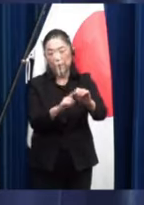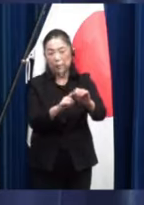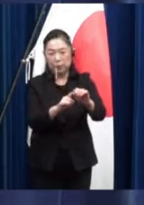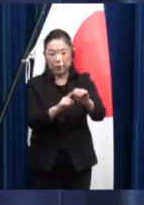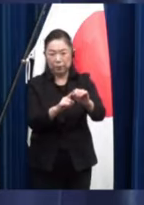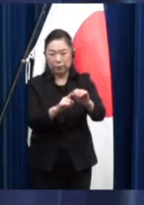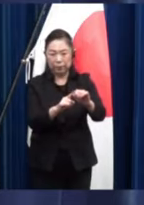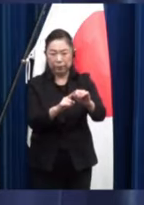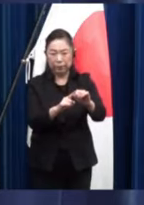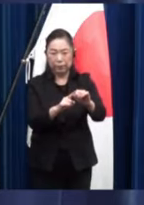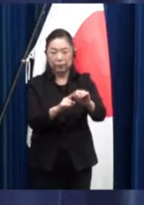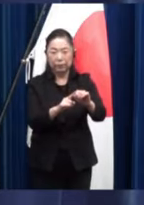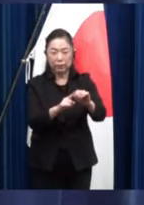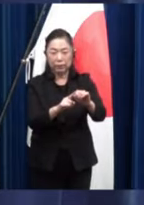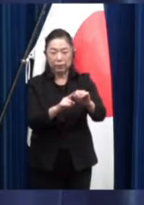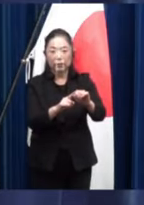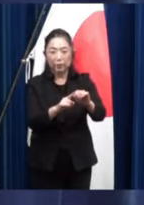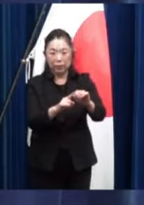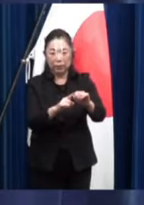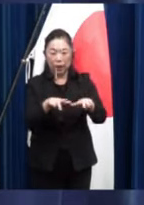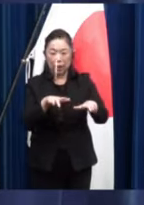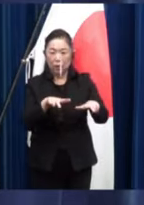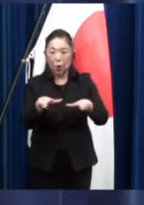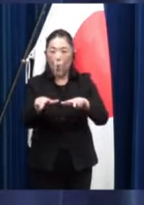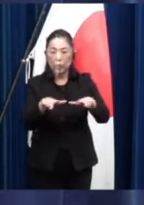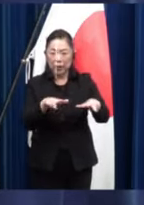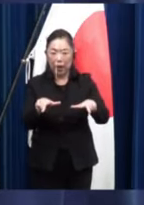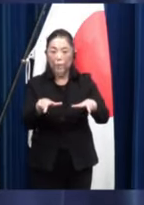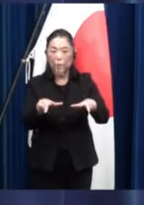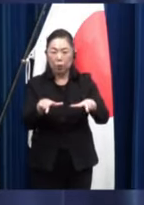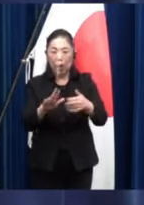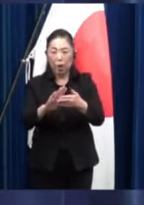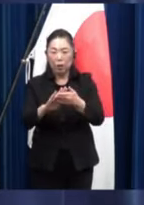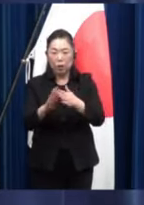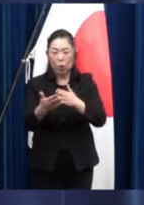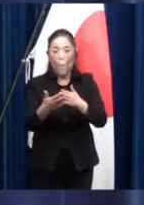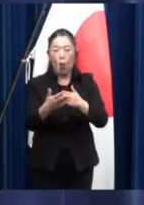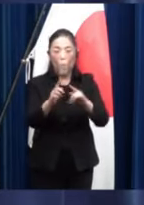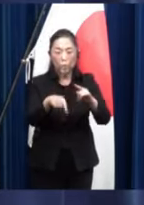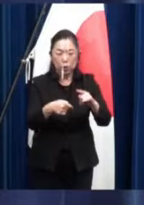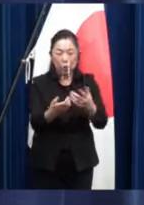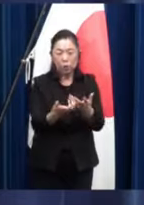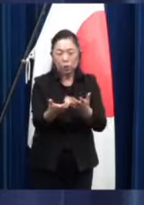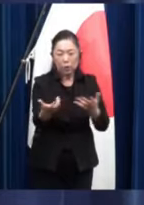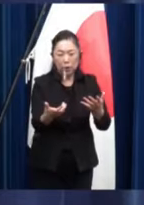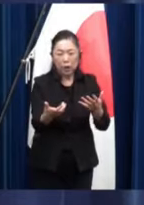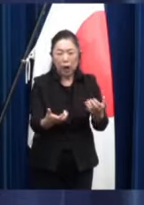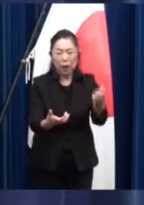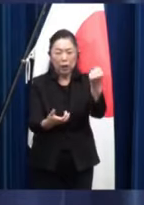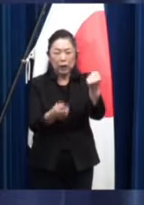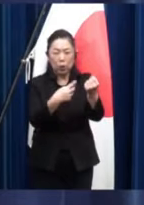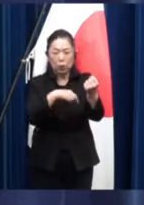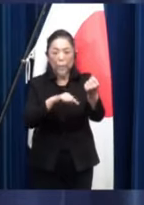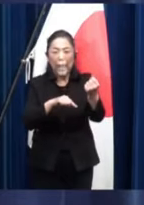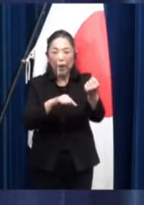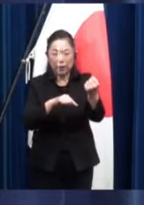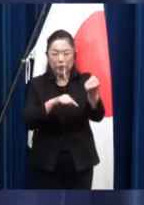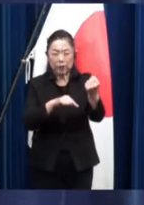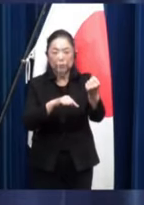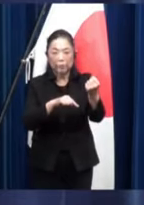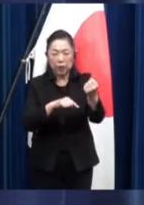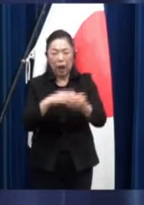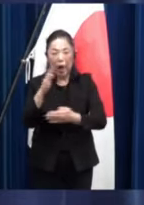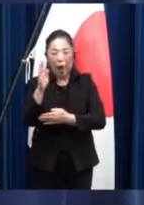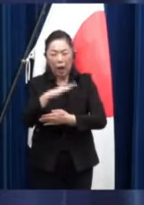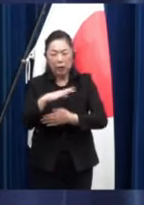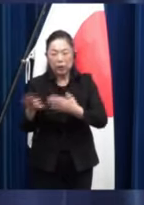のためには行政の縦割り、既得権益、そして悪しき前例主義、こうしたものを打ち破